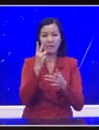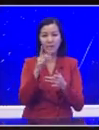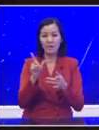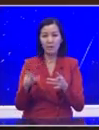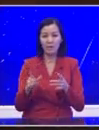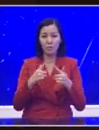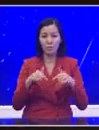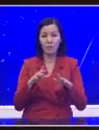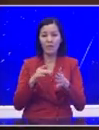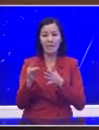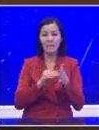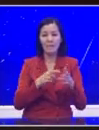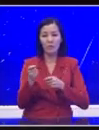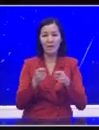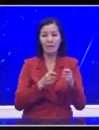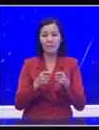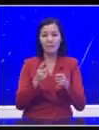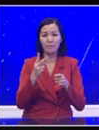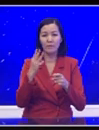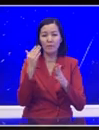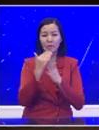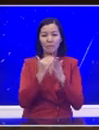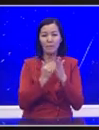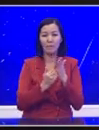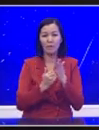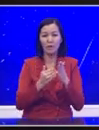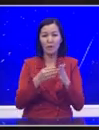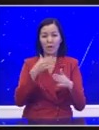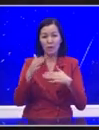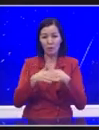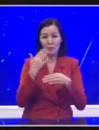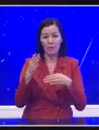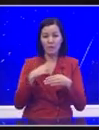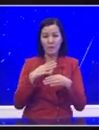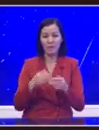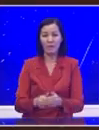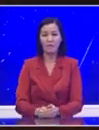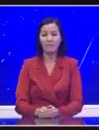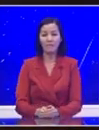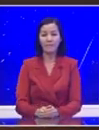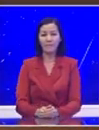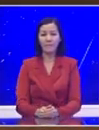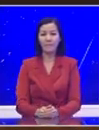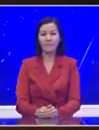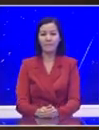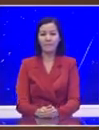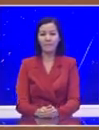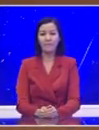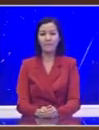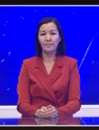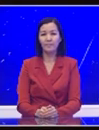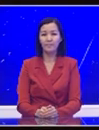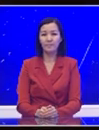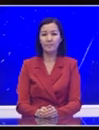ұйымдастырған. Олар бірден әкімшілік кодекстің бірнеше баптары бойынша жауапкершілікке тартылды. Амина Құдайберген, Антон